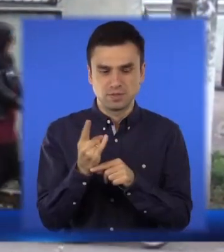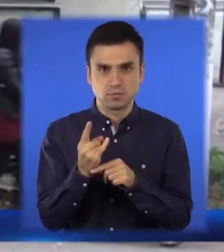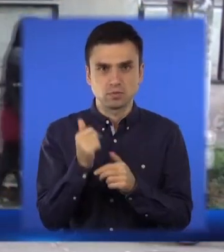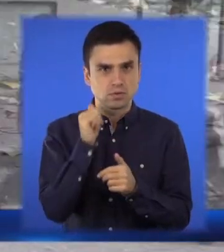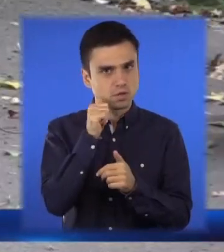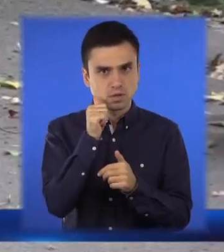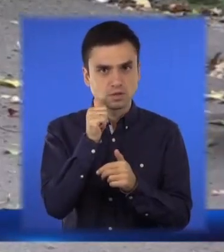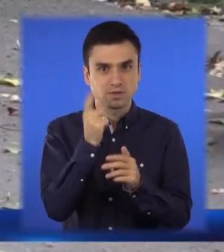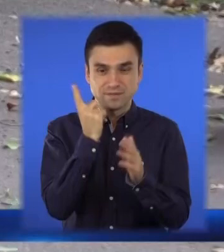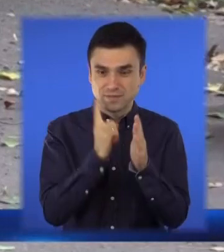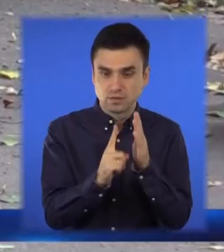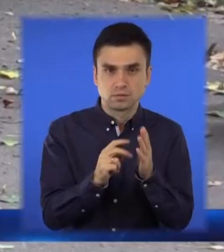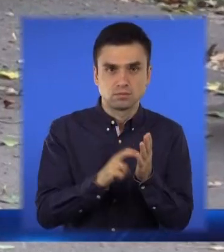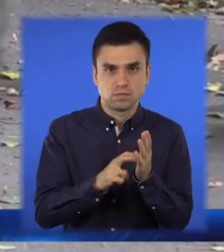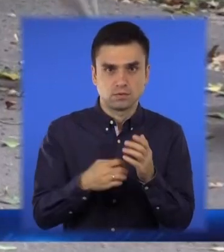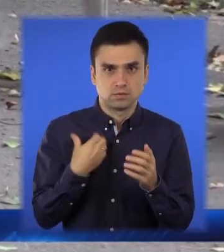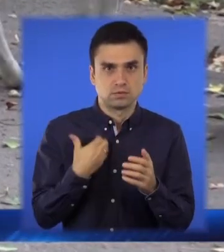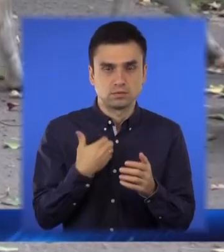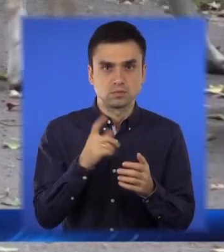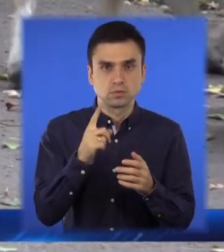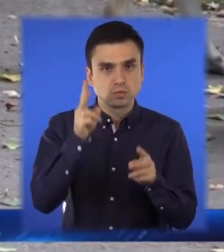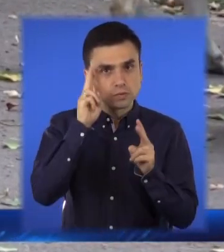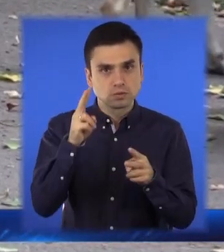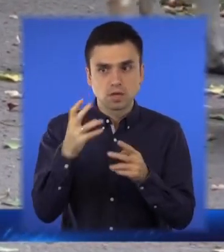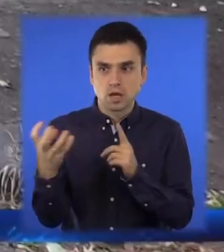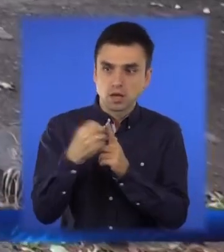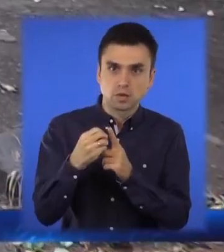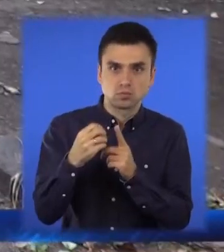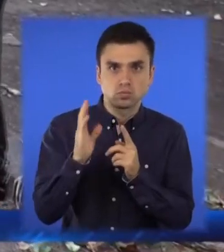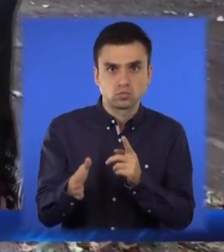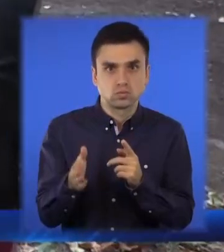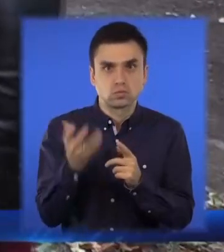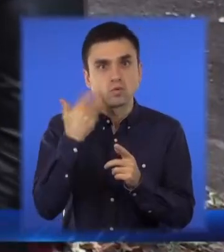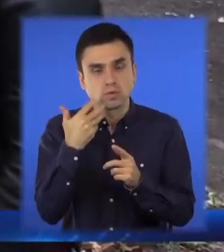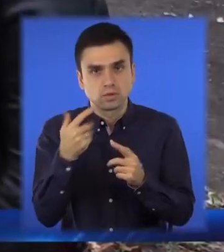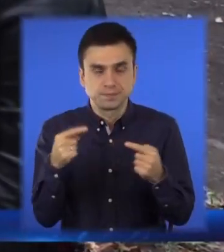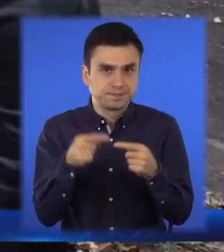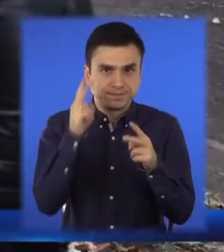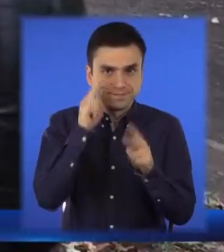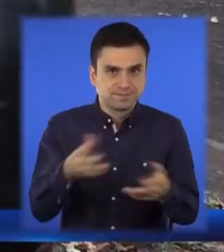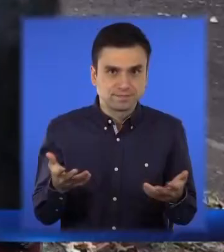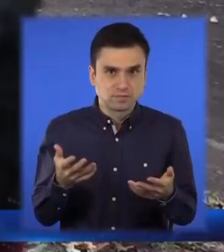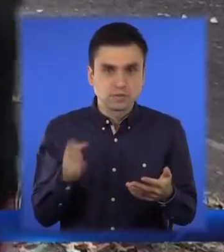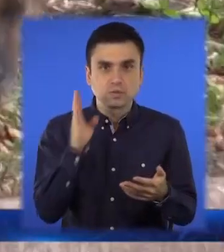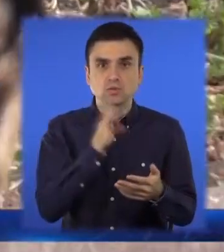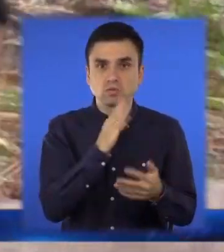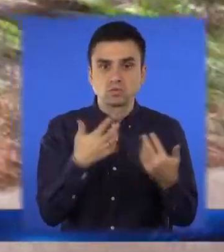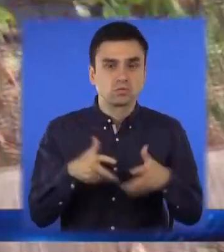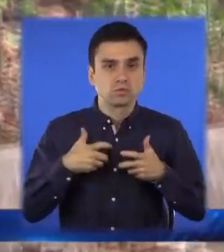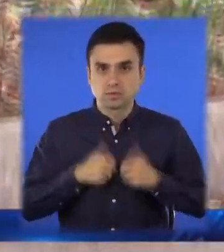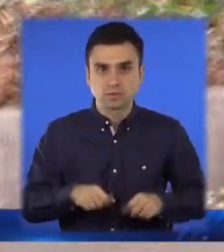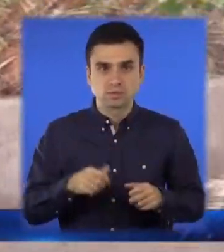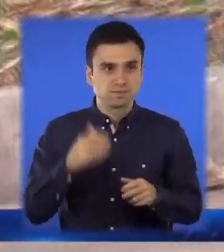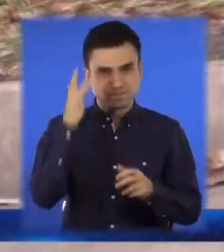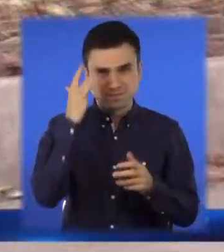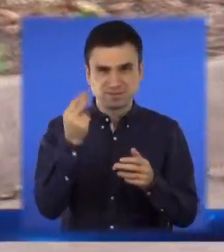малюком на вулицю. Ніколи не вгадаєш, коли нападе якийсь із собак. Жінка говорить, настільки вже втомилася, що готова навіть